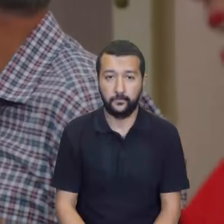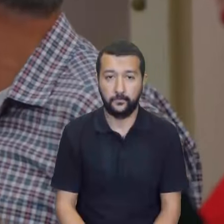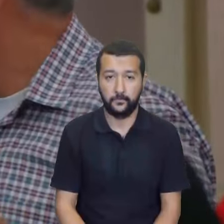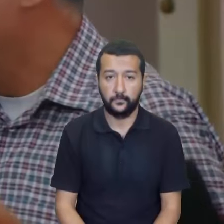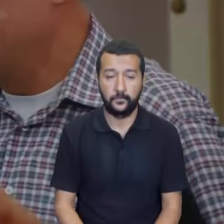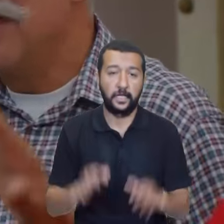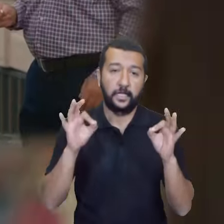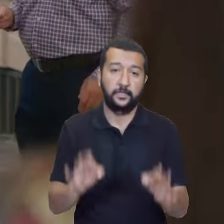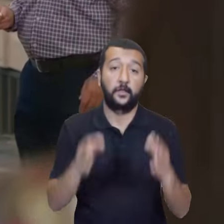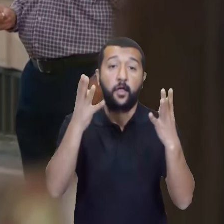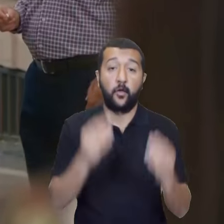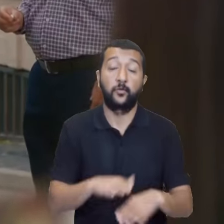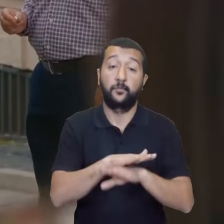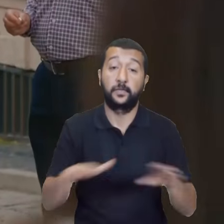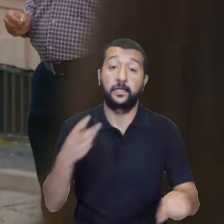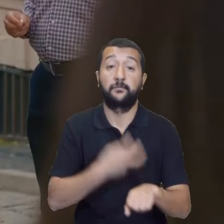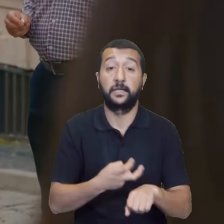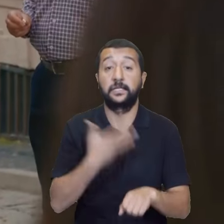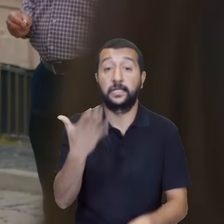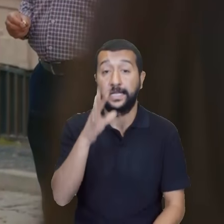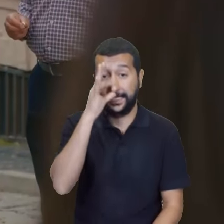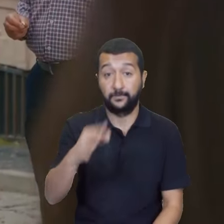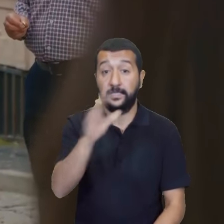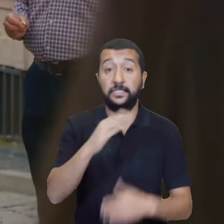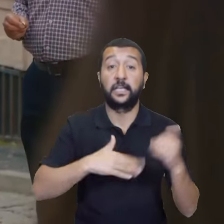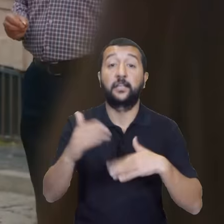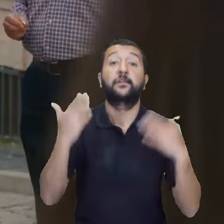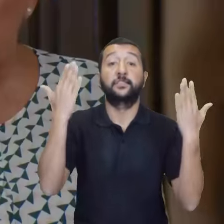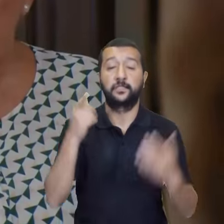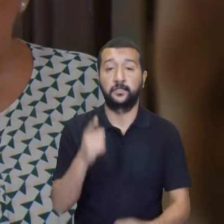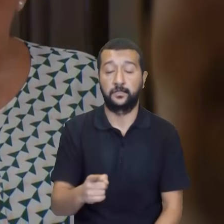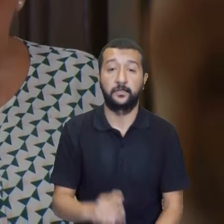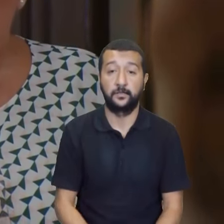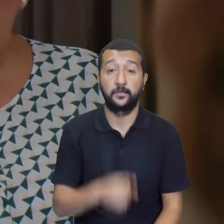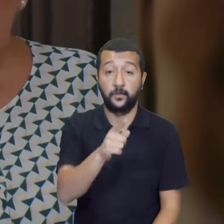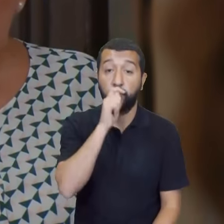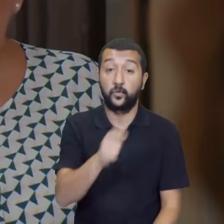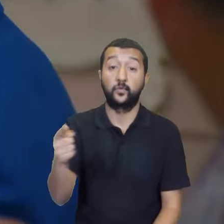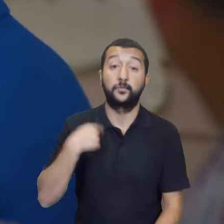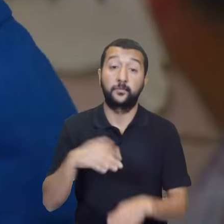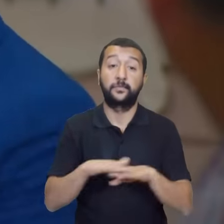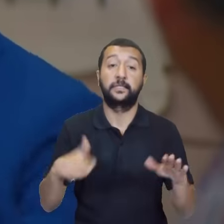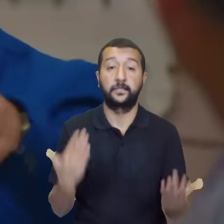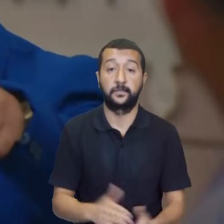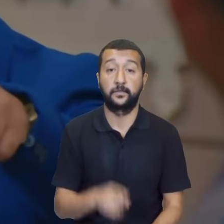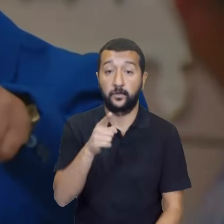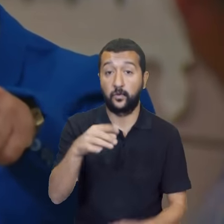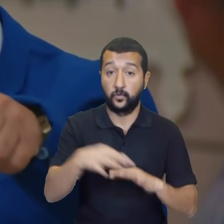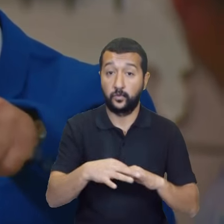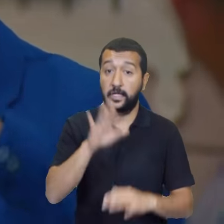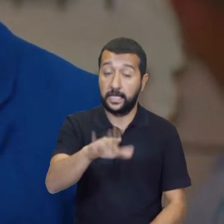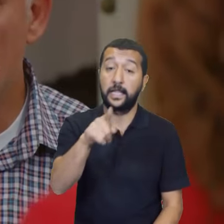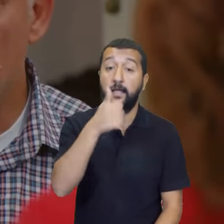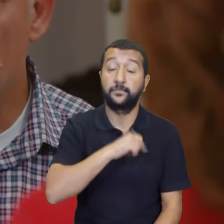İşte, işte. Oldu da bitti maşallah. Kimse de karışamaz inşallah. Ha ha, sözlüyüz biz artık. O yüzük de